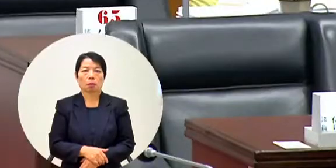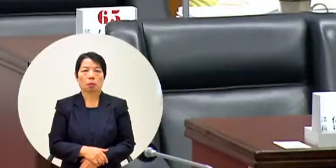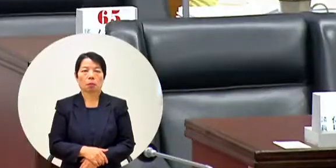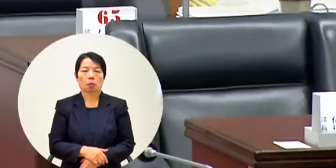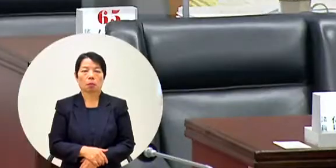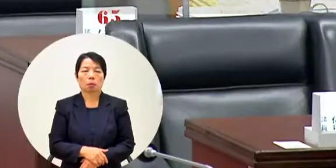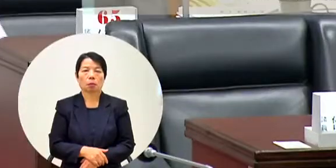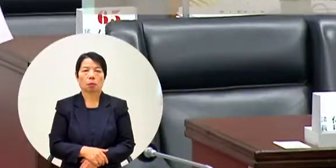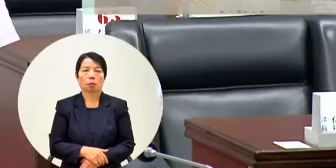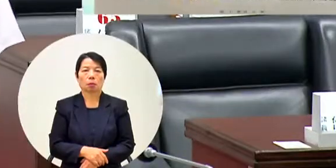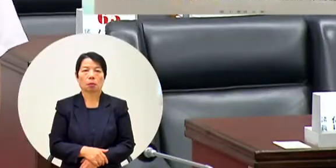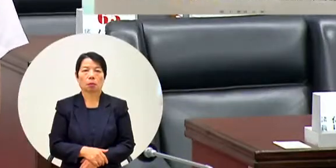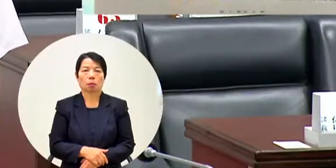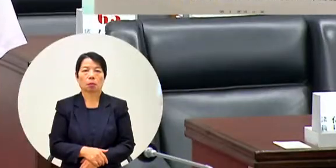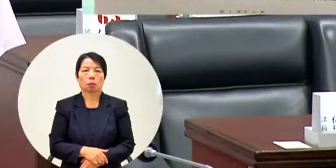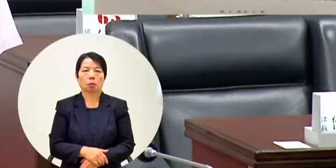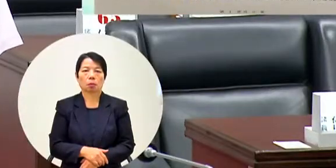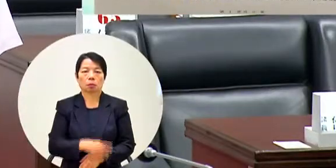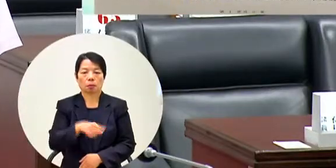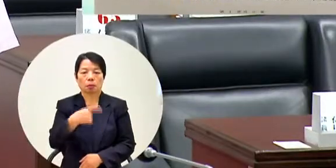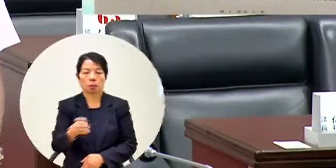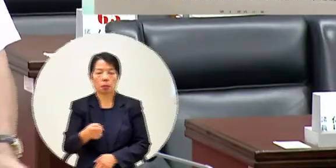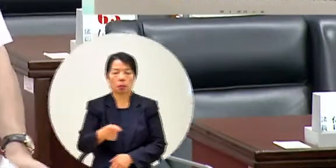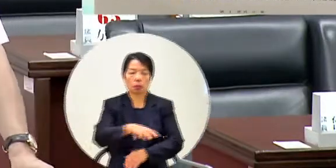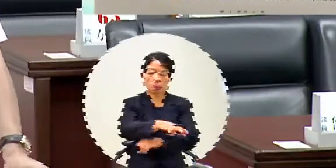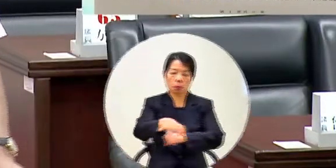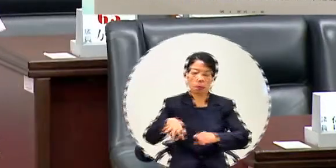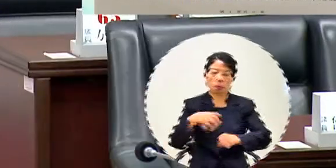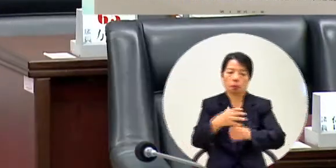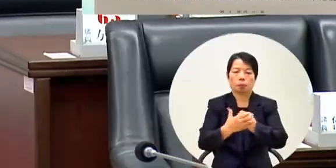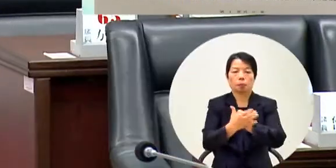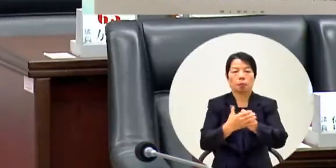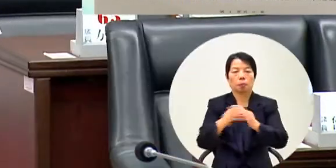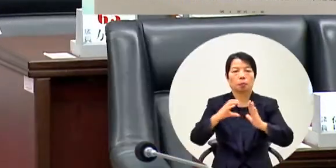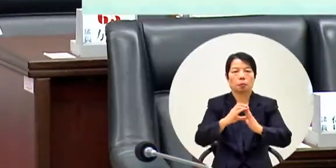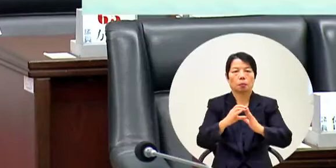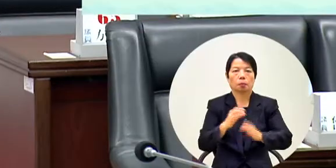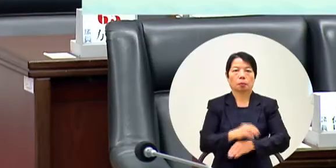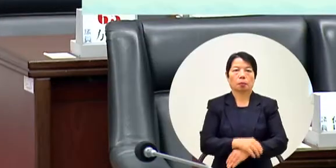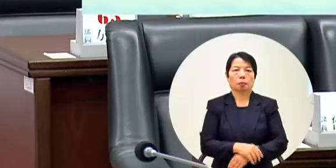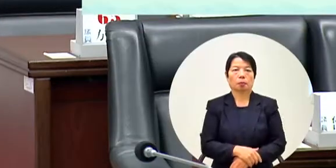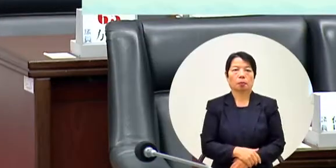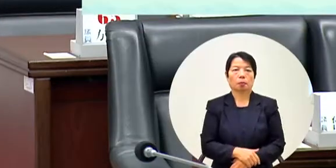哦。来，过来，我请问咱环保局吼。哦